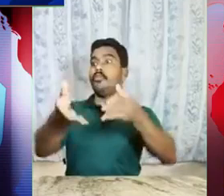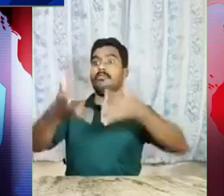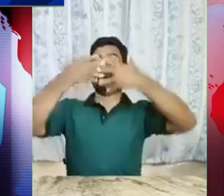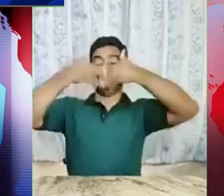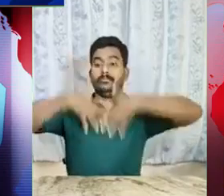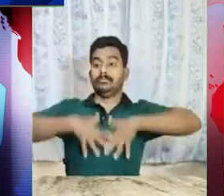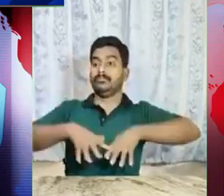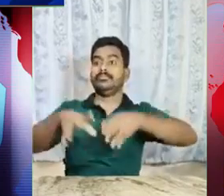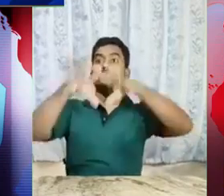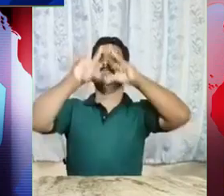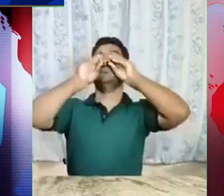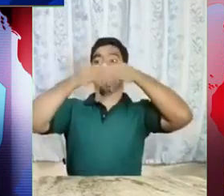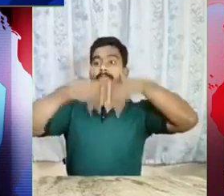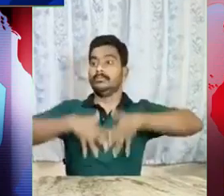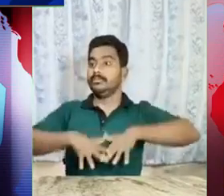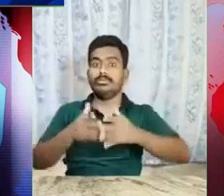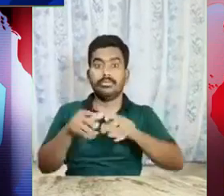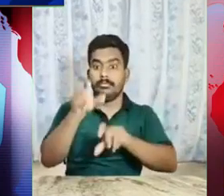ആരെയും